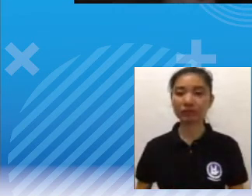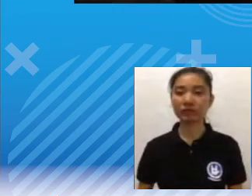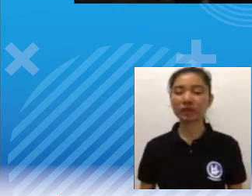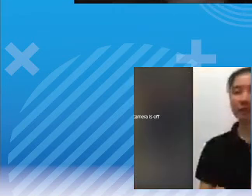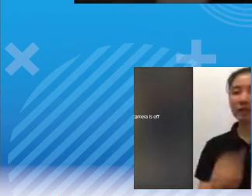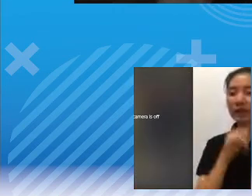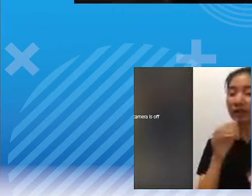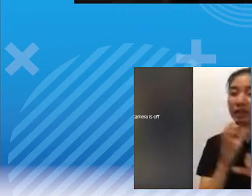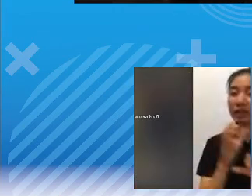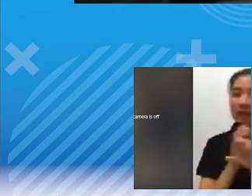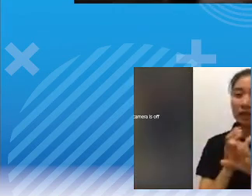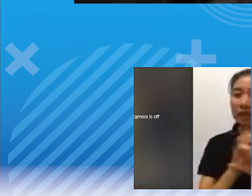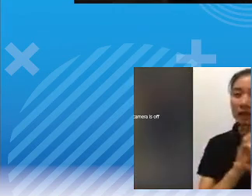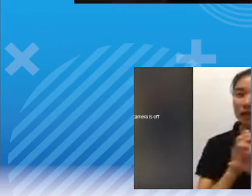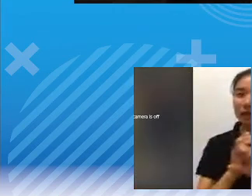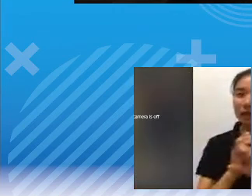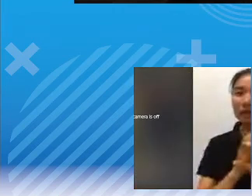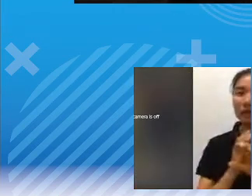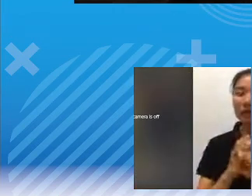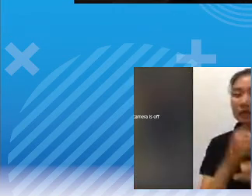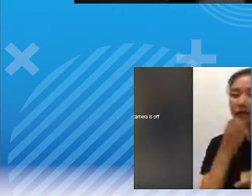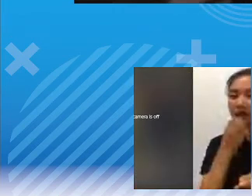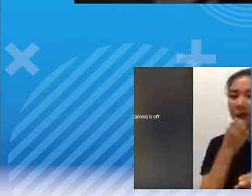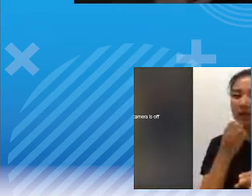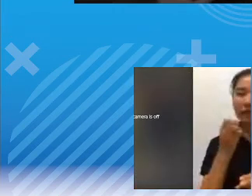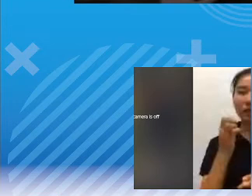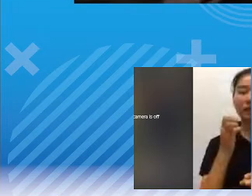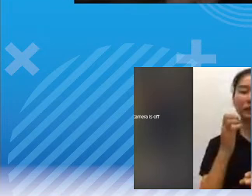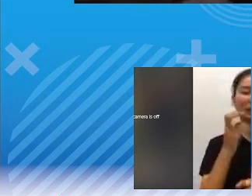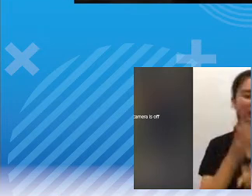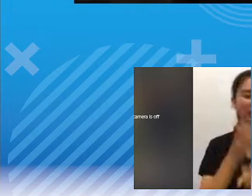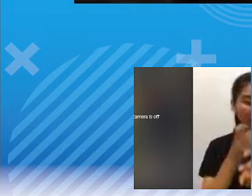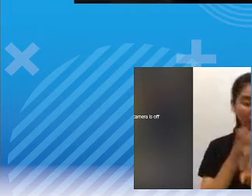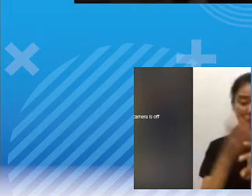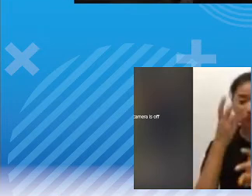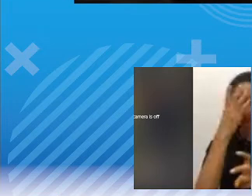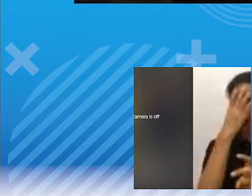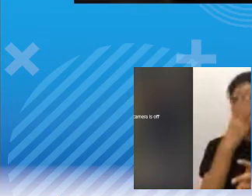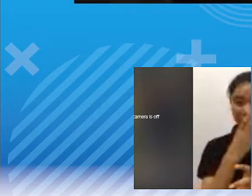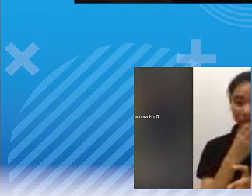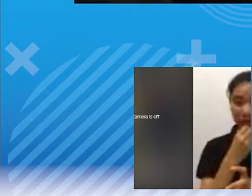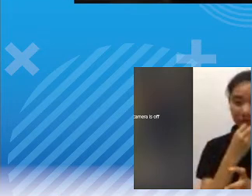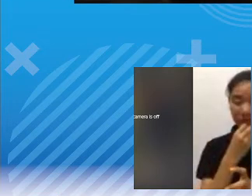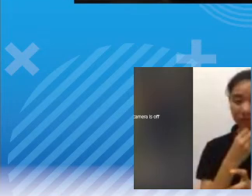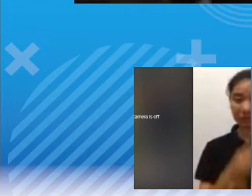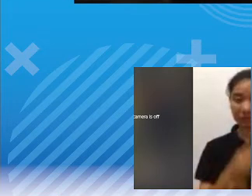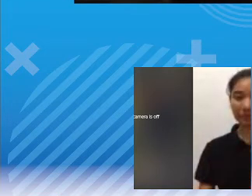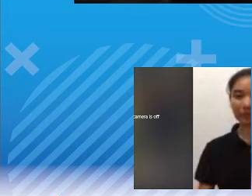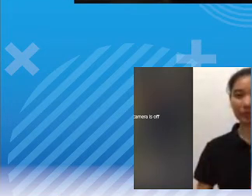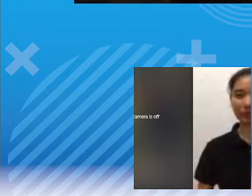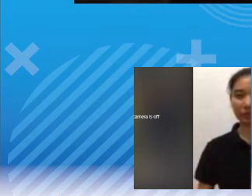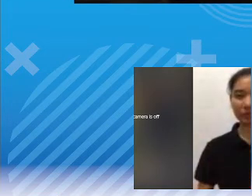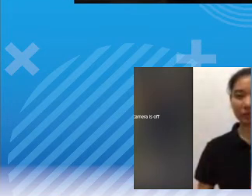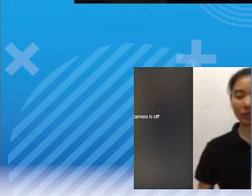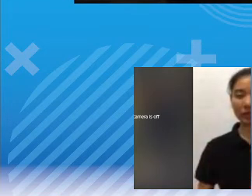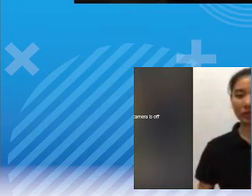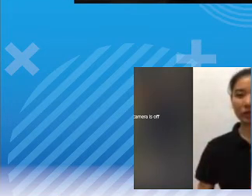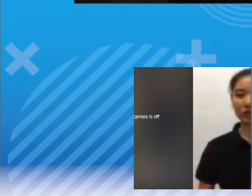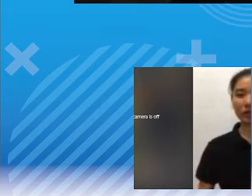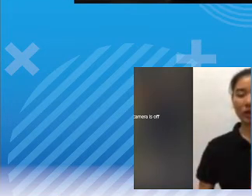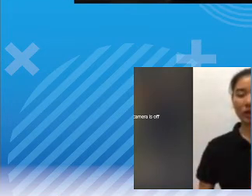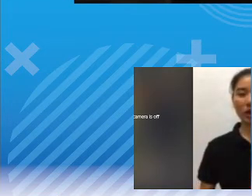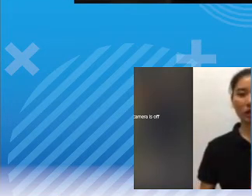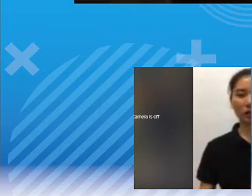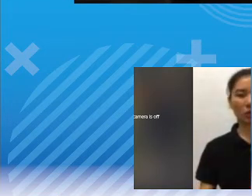even maligo, kumain, or hirap ka na matulog, and wala siyang basehan na may sakit ka, hindi